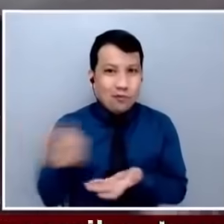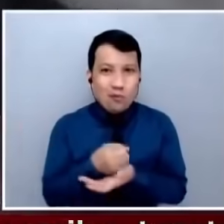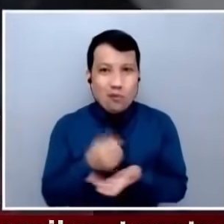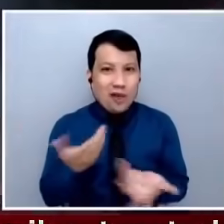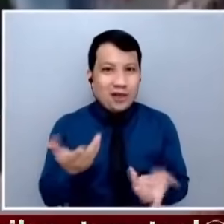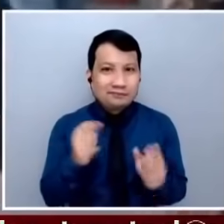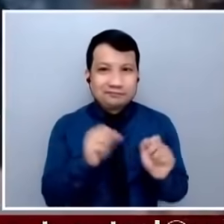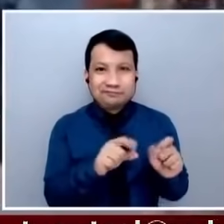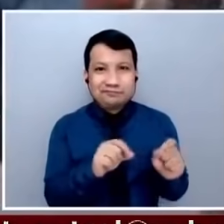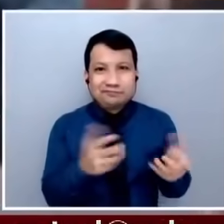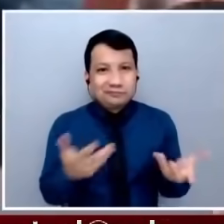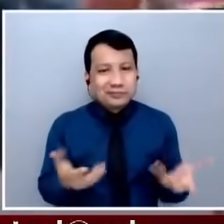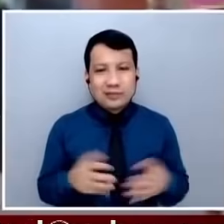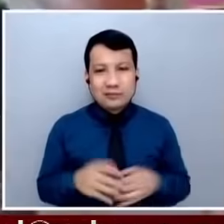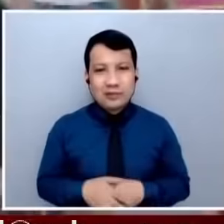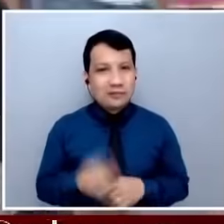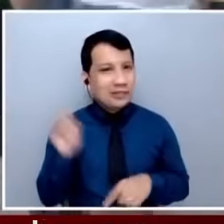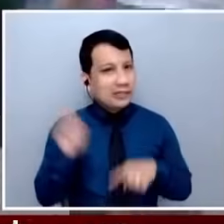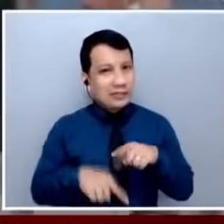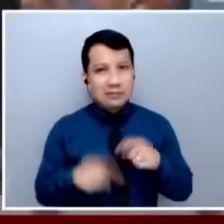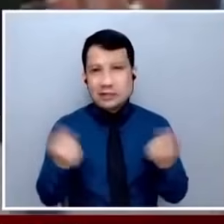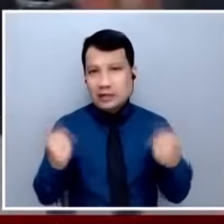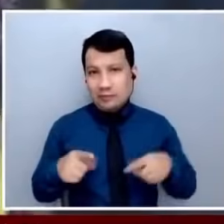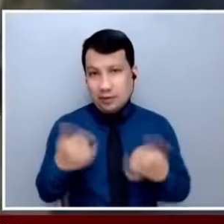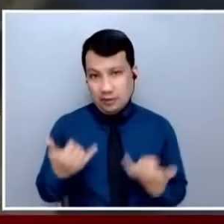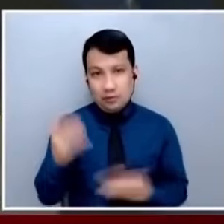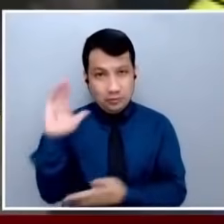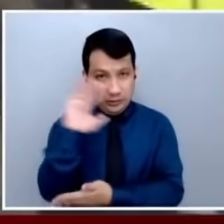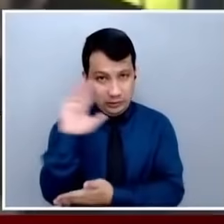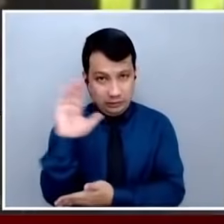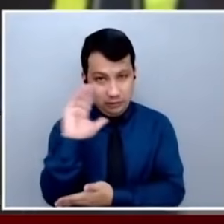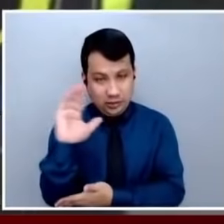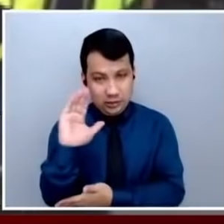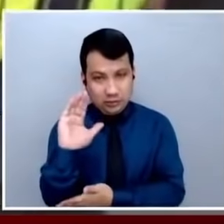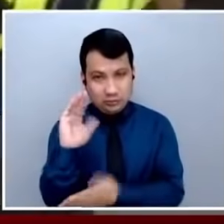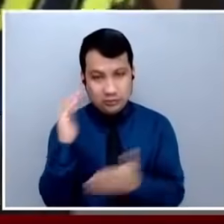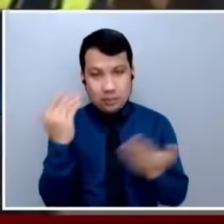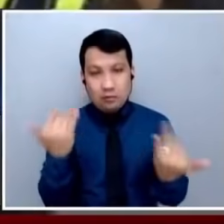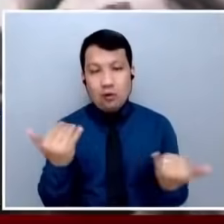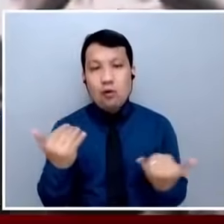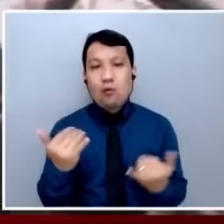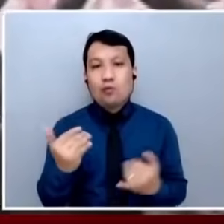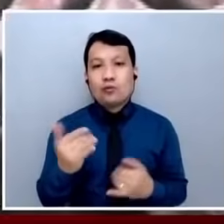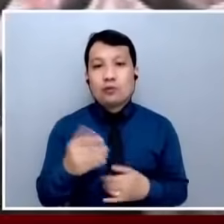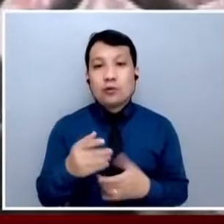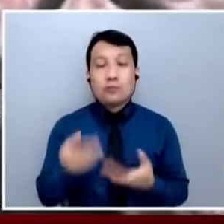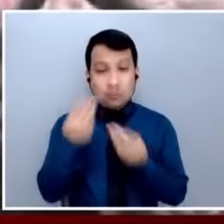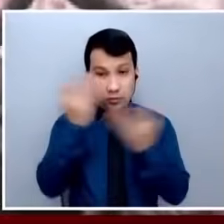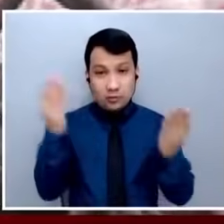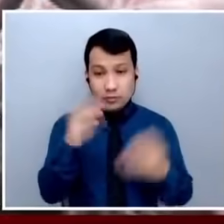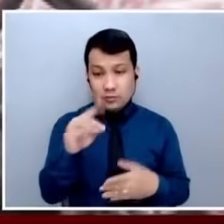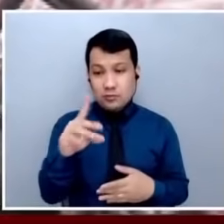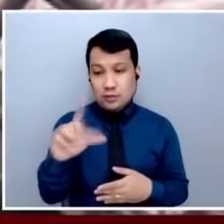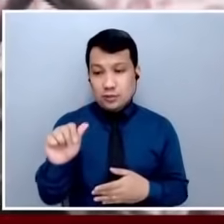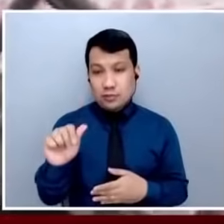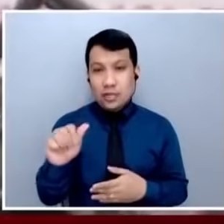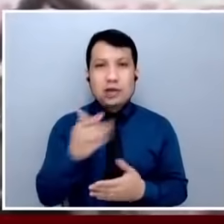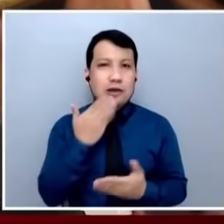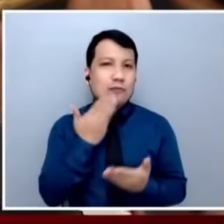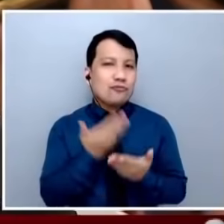paninda. Hindi na yan mangyayari ngayong Christmas season. Dahil mistulang Santa Claus ang peg ngayon ng